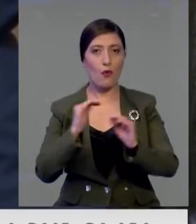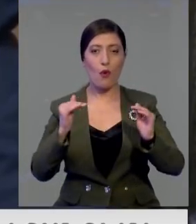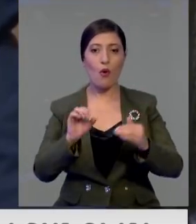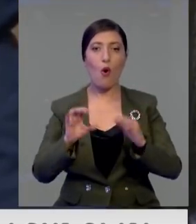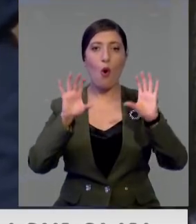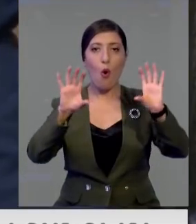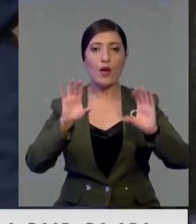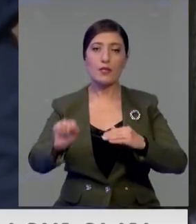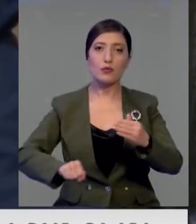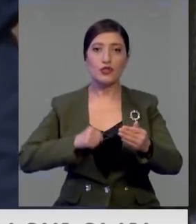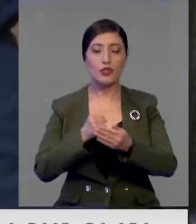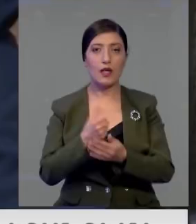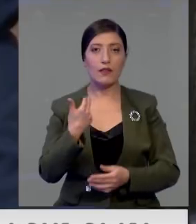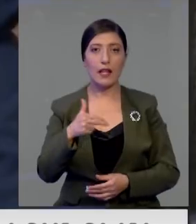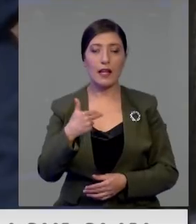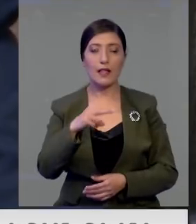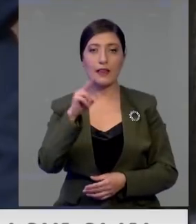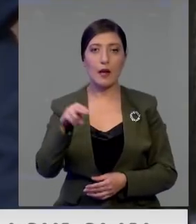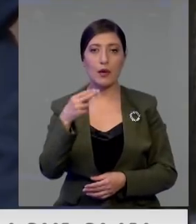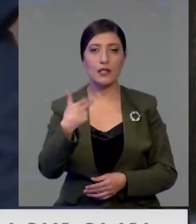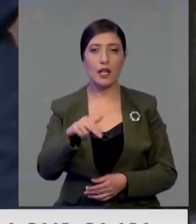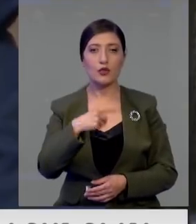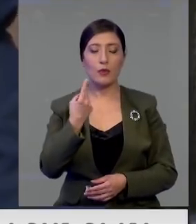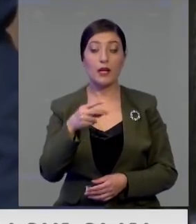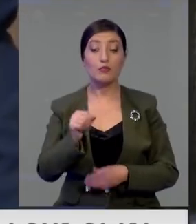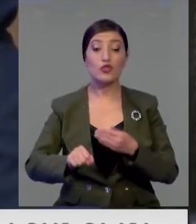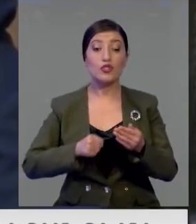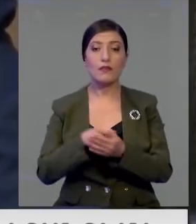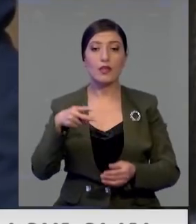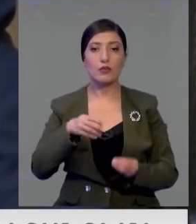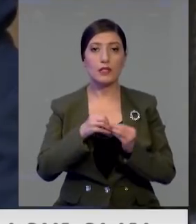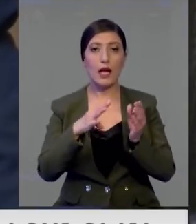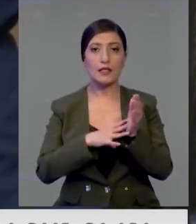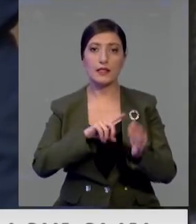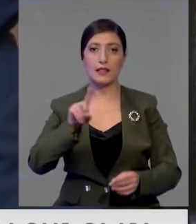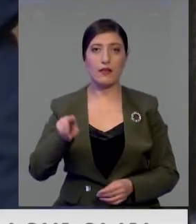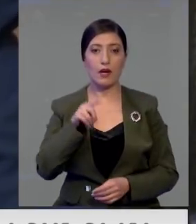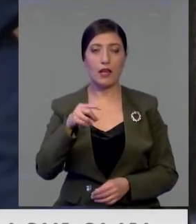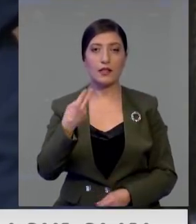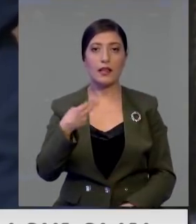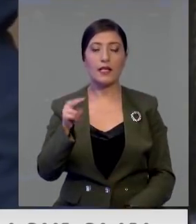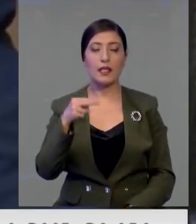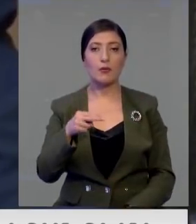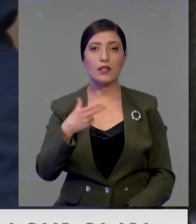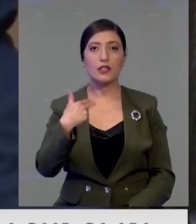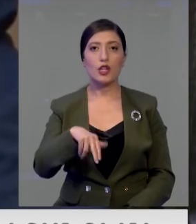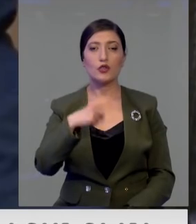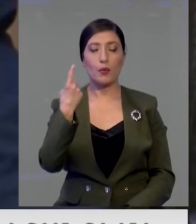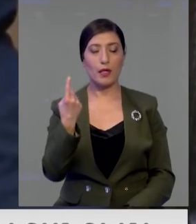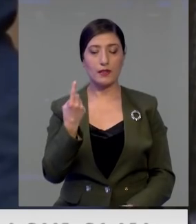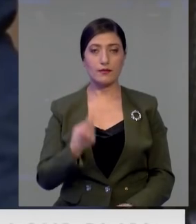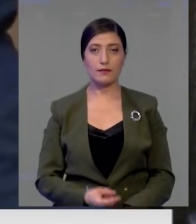օրենքը, և այս օրենքը գոյություն ունի մինչև 2019 թվականի դեկտեմբերի